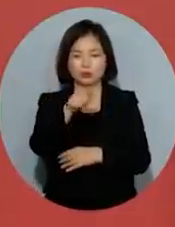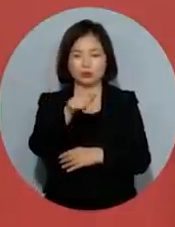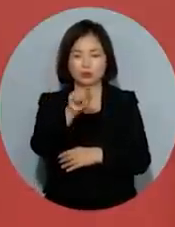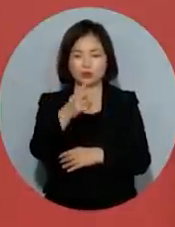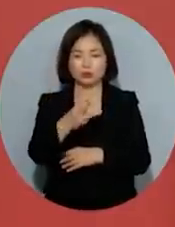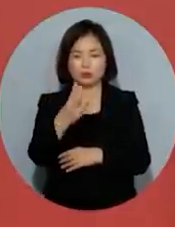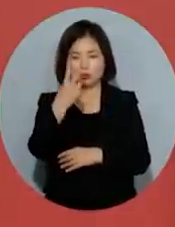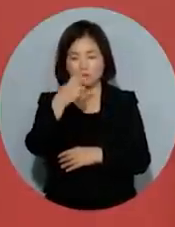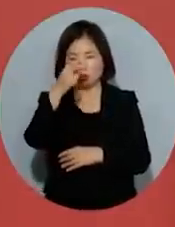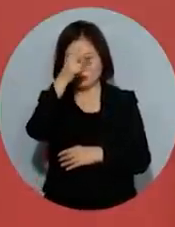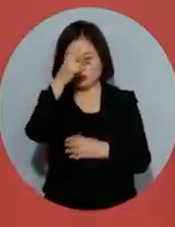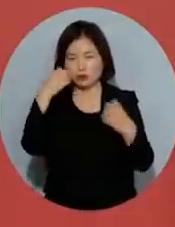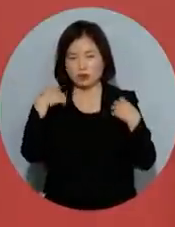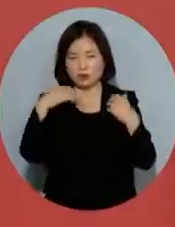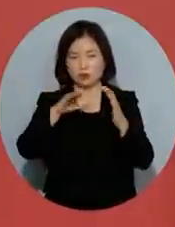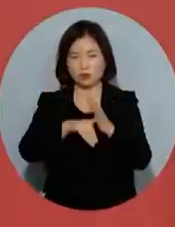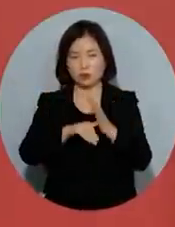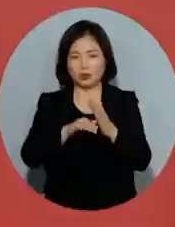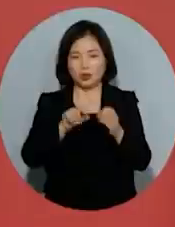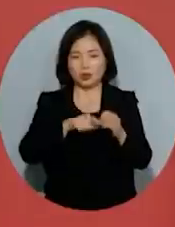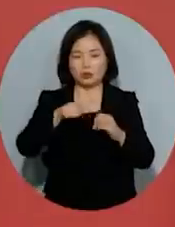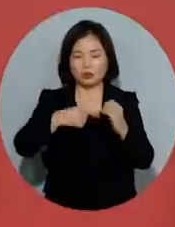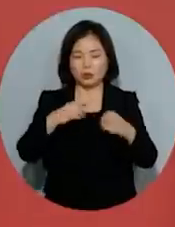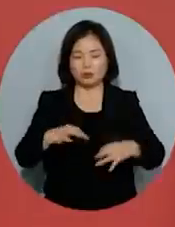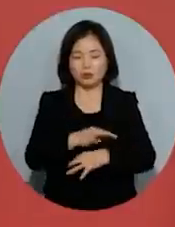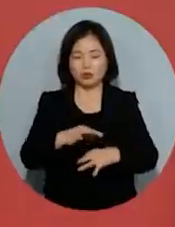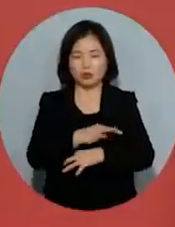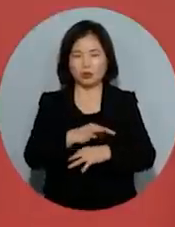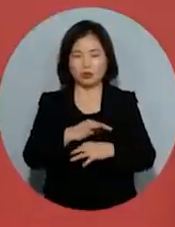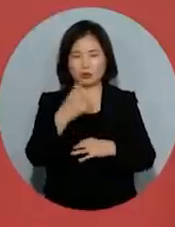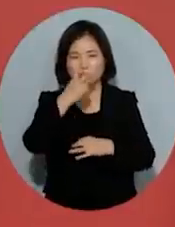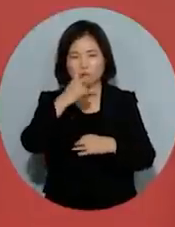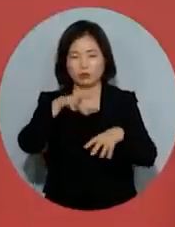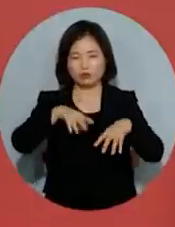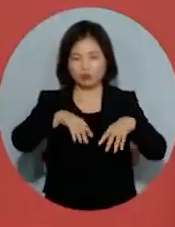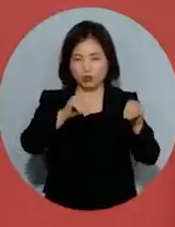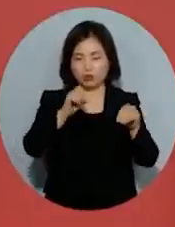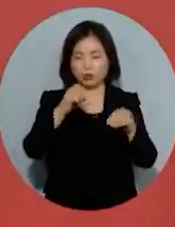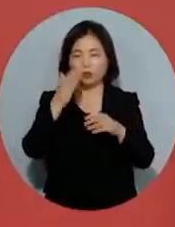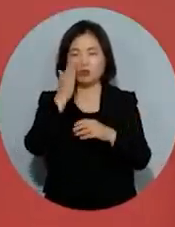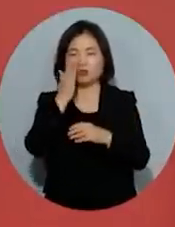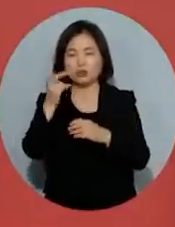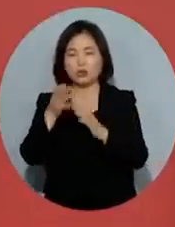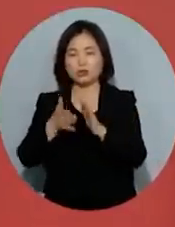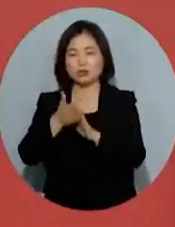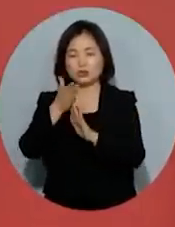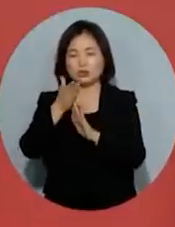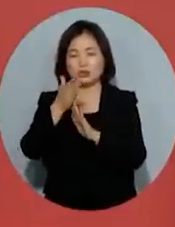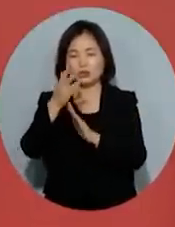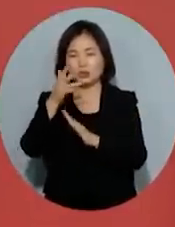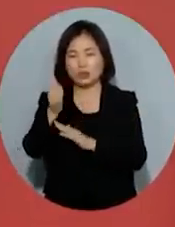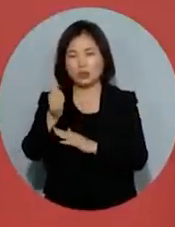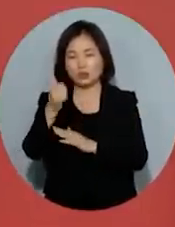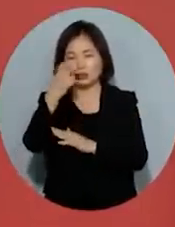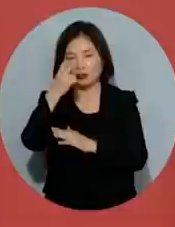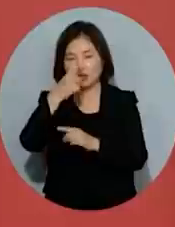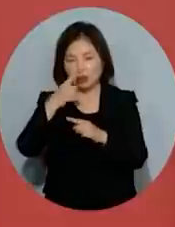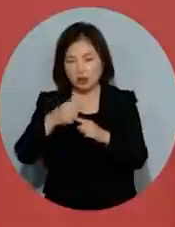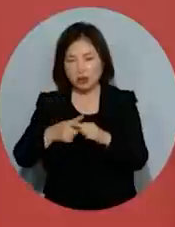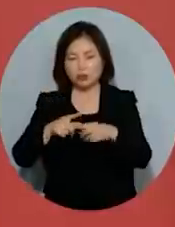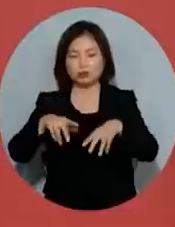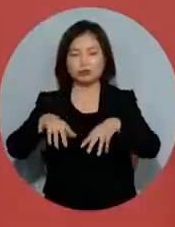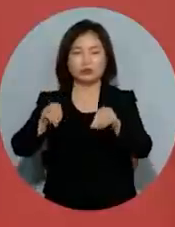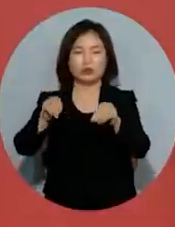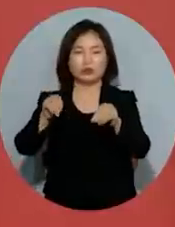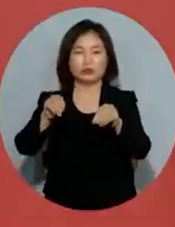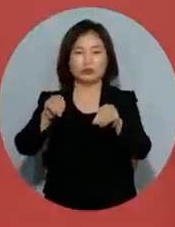때 원전 비리 수사하다가 중단한 거 그리고 울산시장 수사하다가 중단한